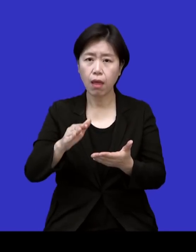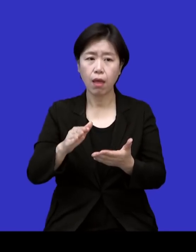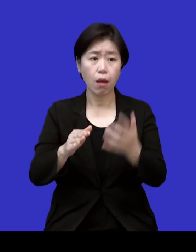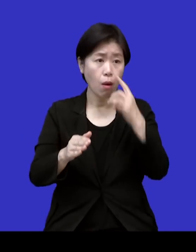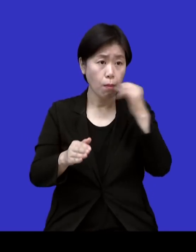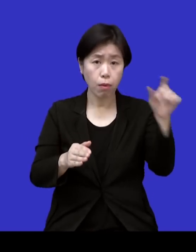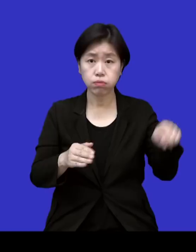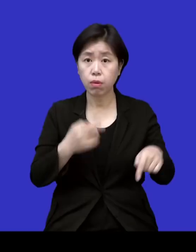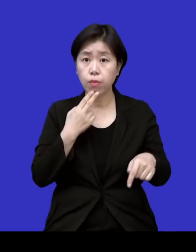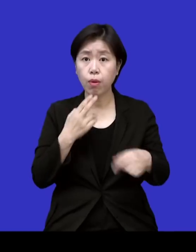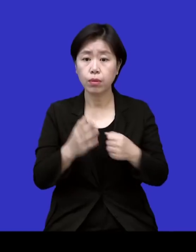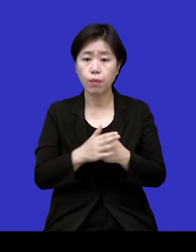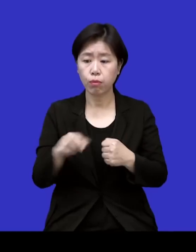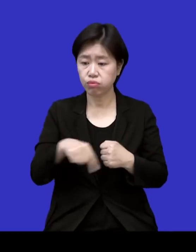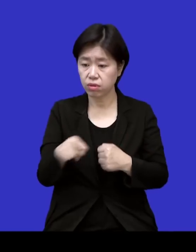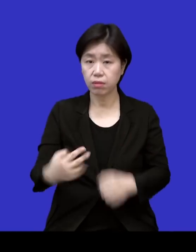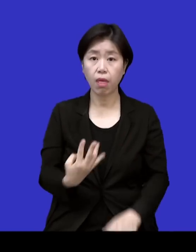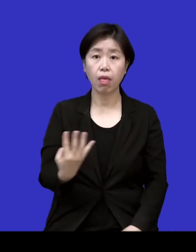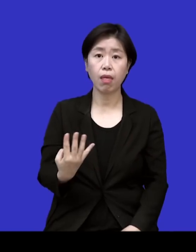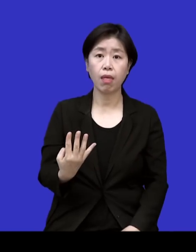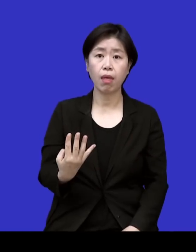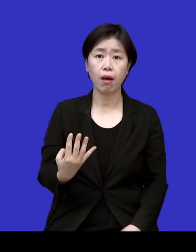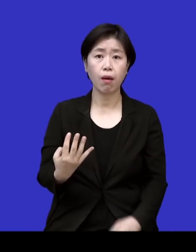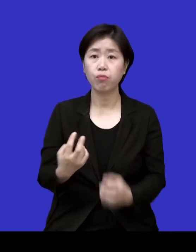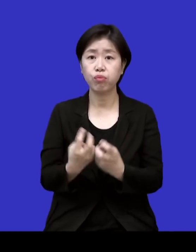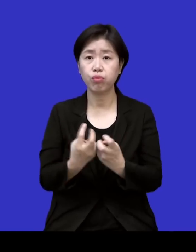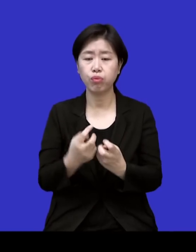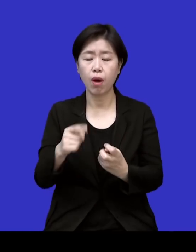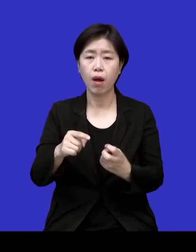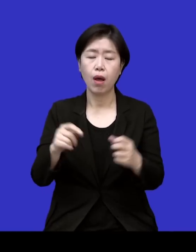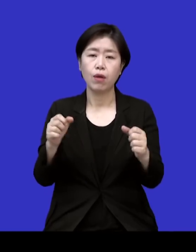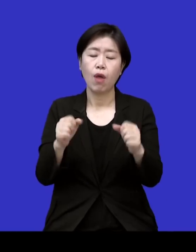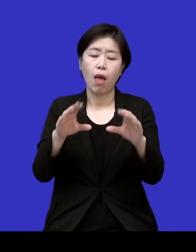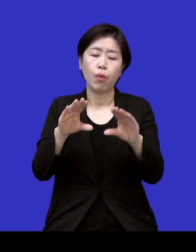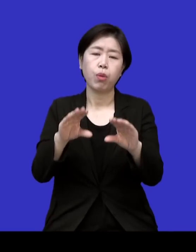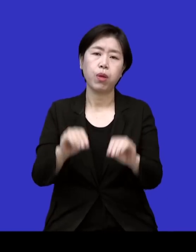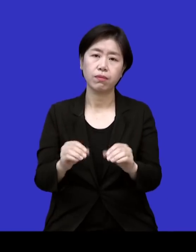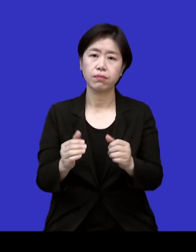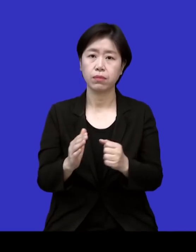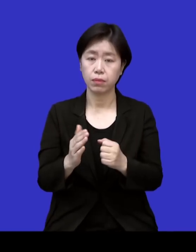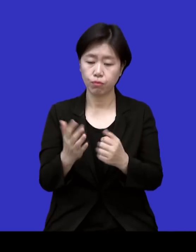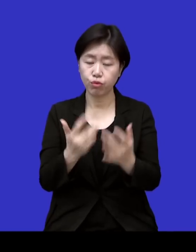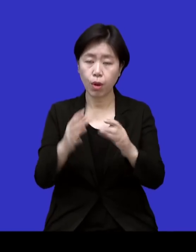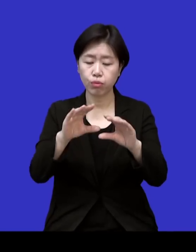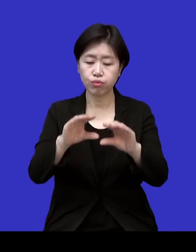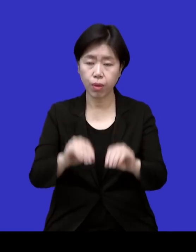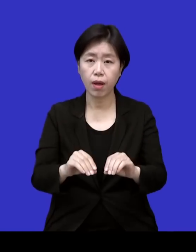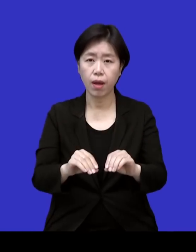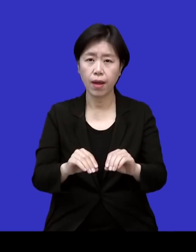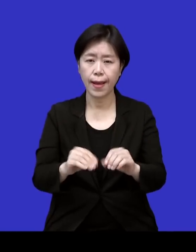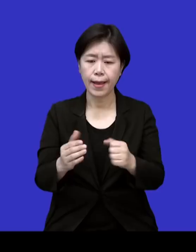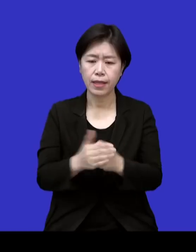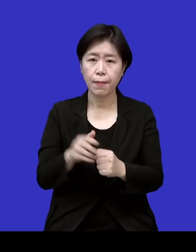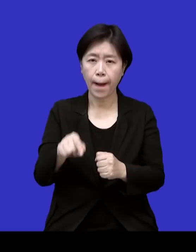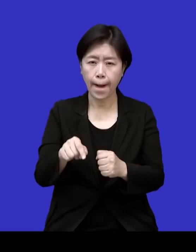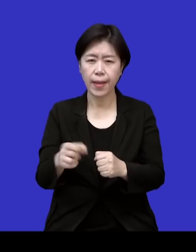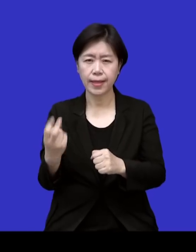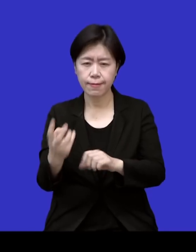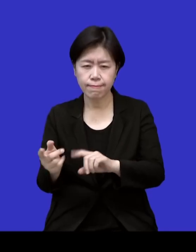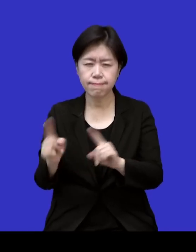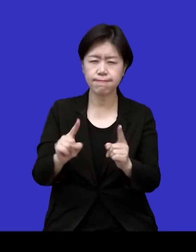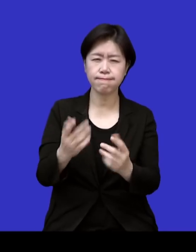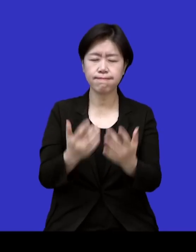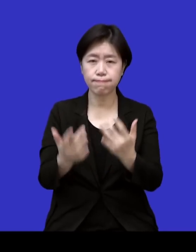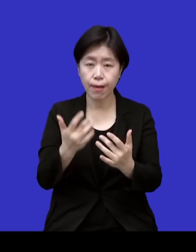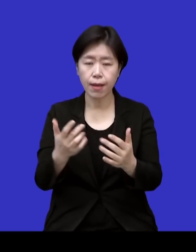이제 번개탄을 피워야 되잖아요. 이제 그 마당으로 갖고 나가서 번개탄 불을 피면 연기가 되게 많이 나요. 네. 그리고